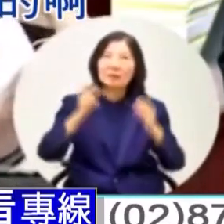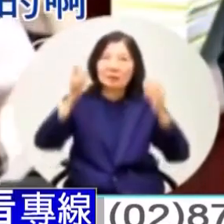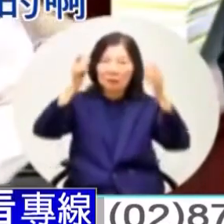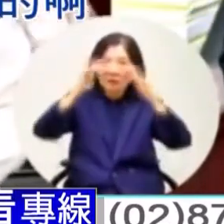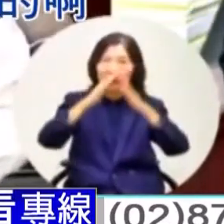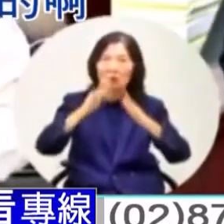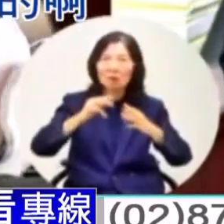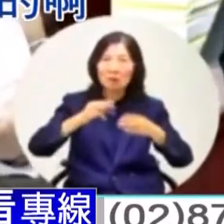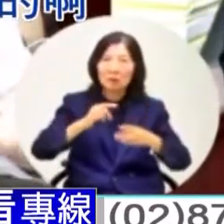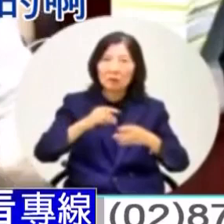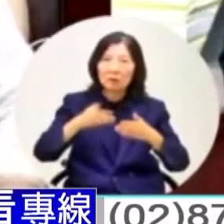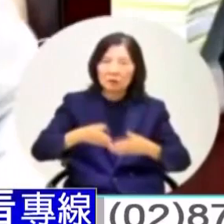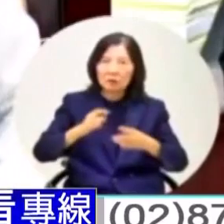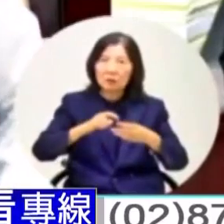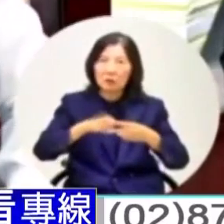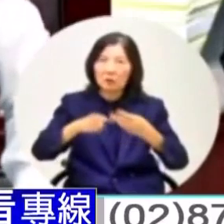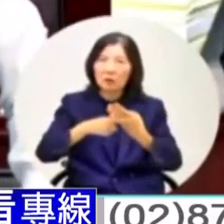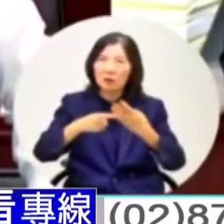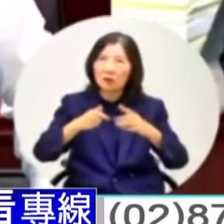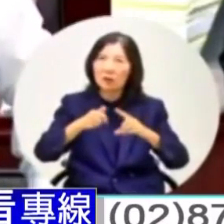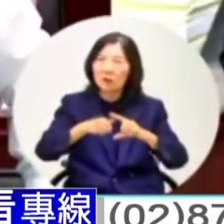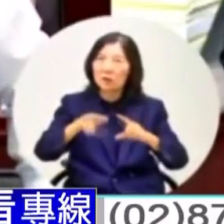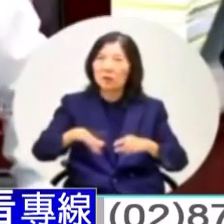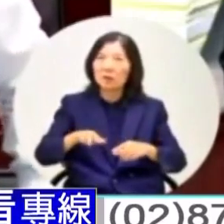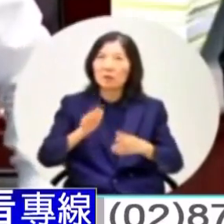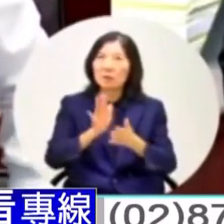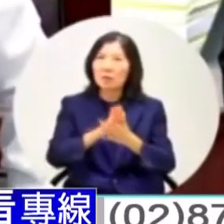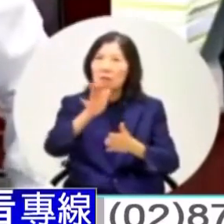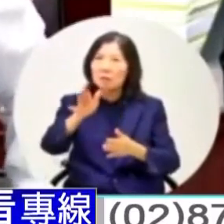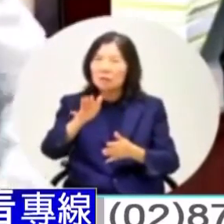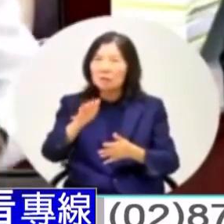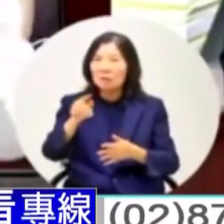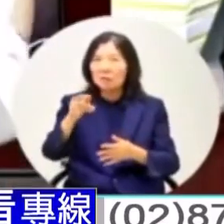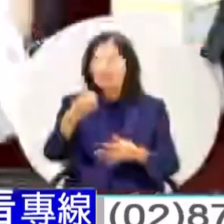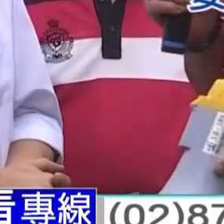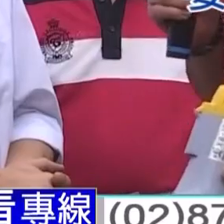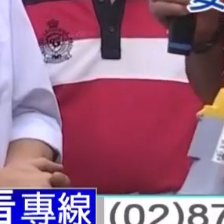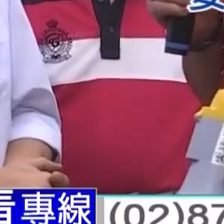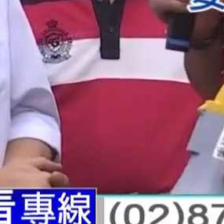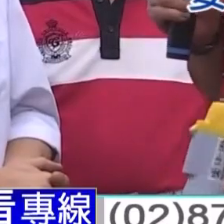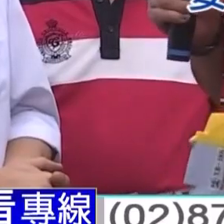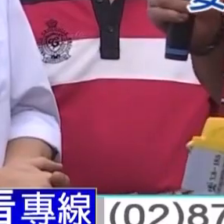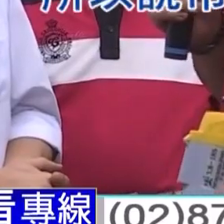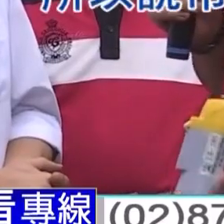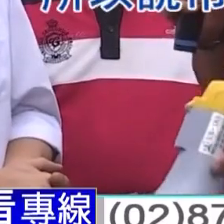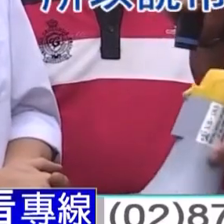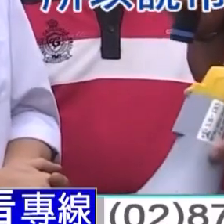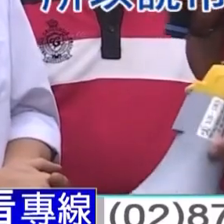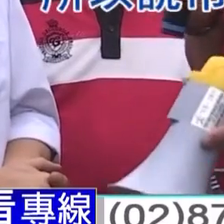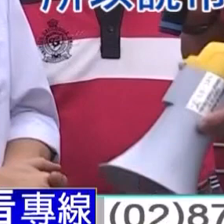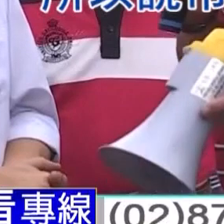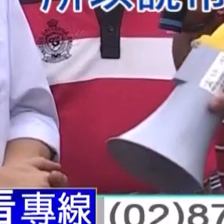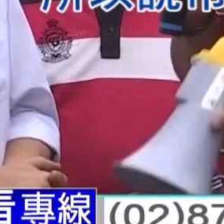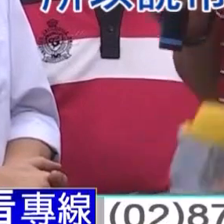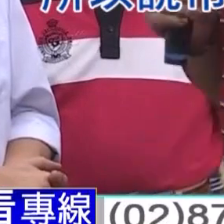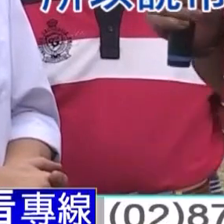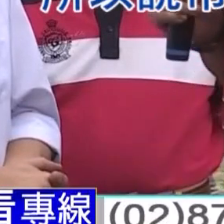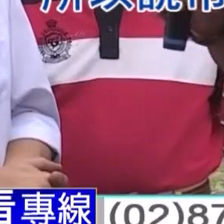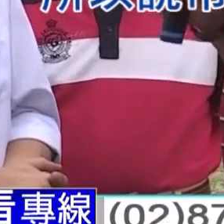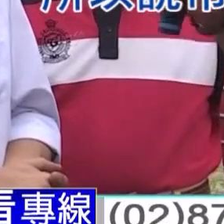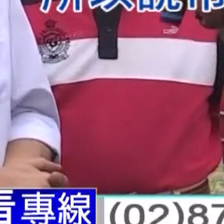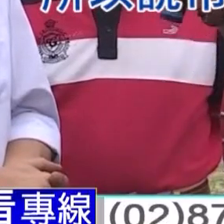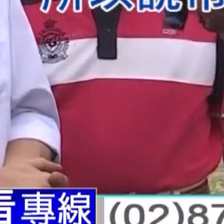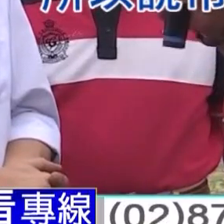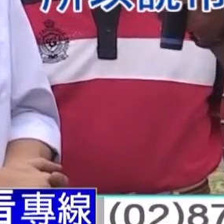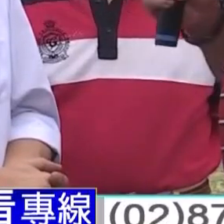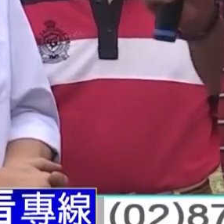高雄市的市政在质询高雄市的教育局的局长， 是 教育局的局长居然可以回复说选总统跟不选总